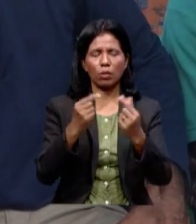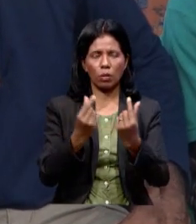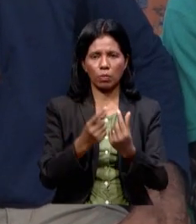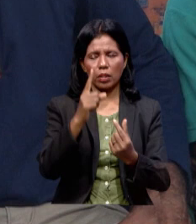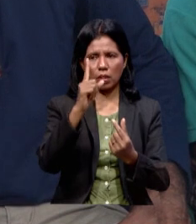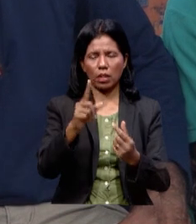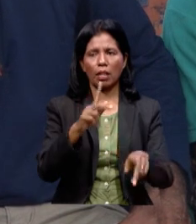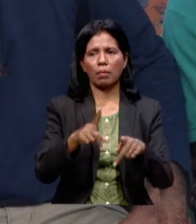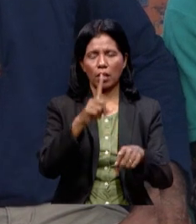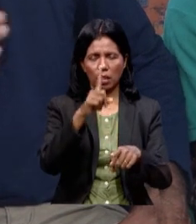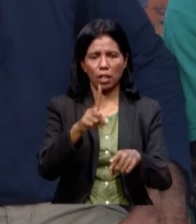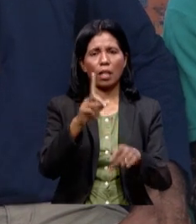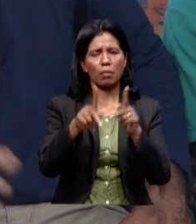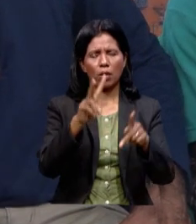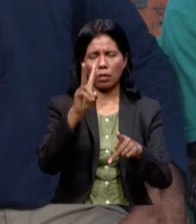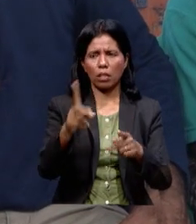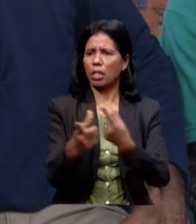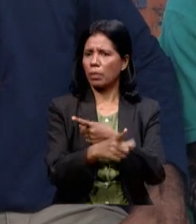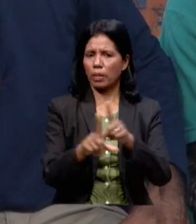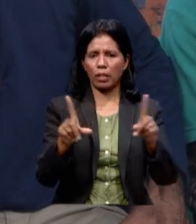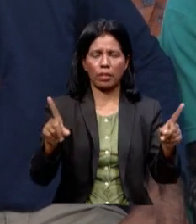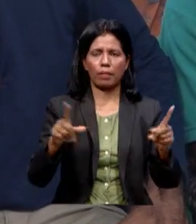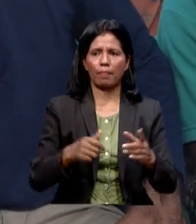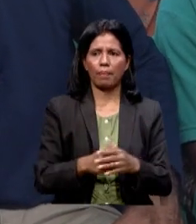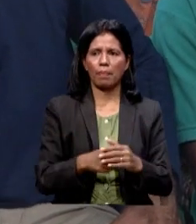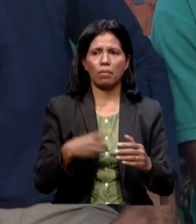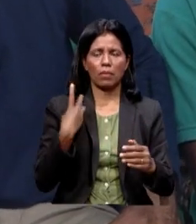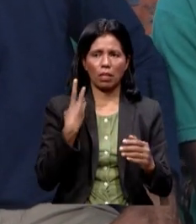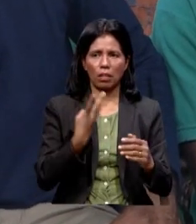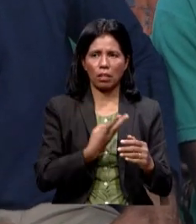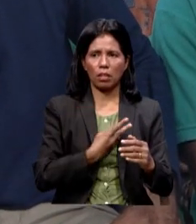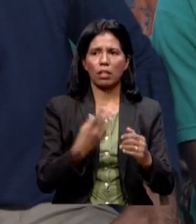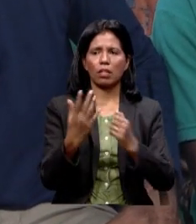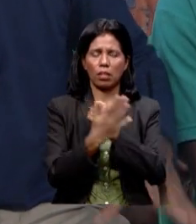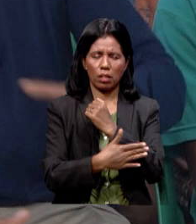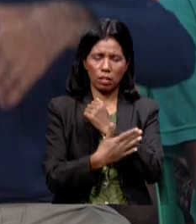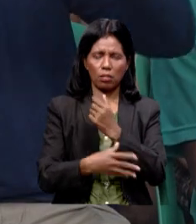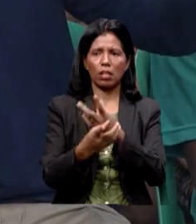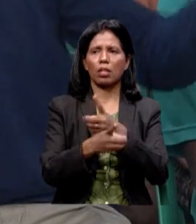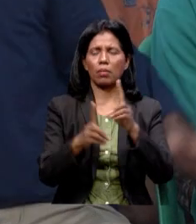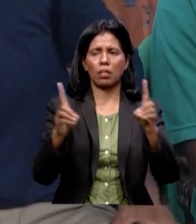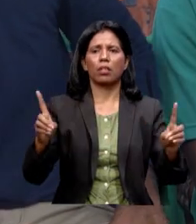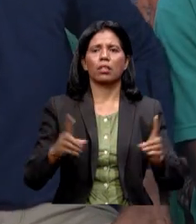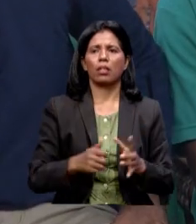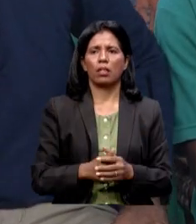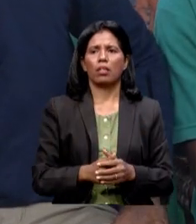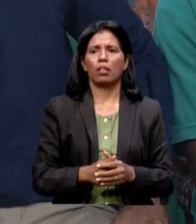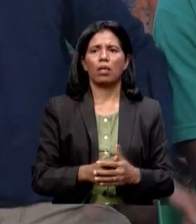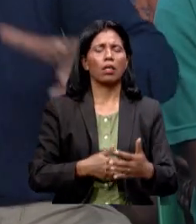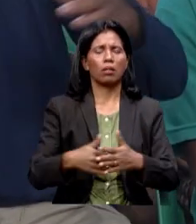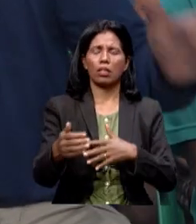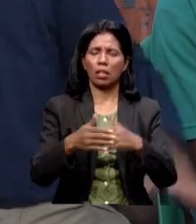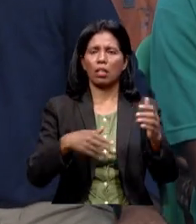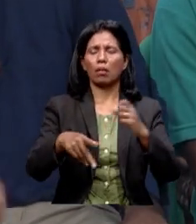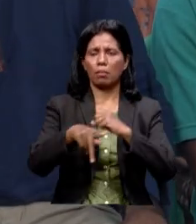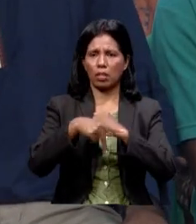niat emai daga emaroa ga ne liberdade. Ne itenya nasau ne demokrasi ne be ma kalker partido dai